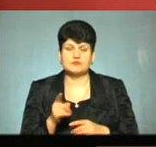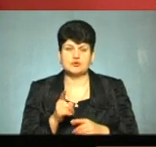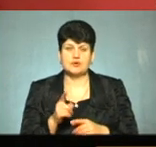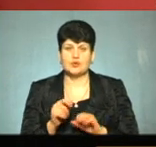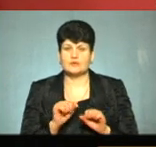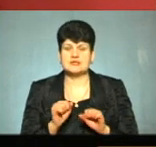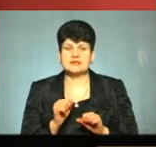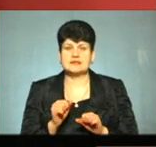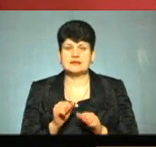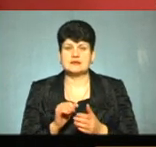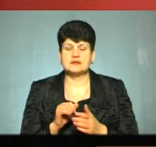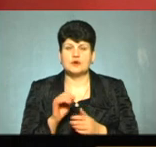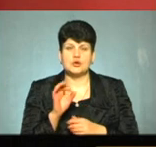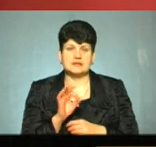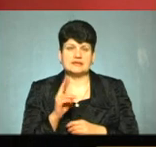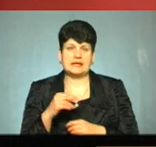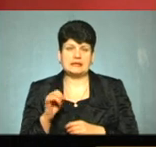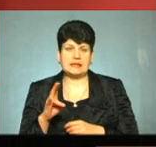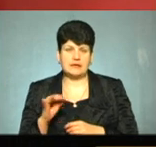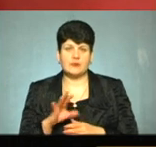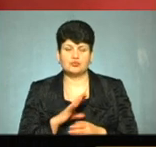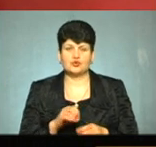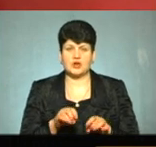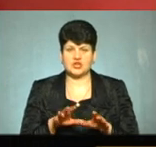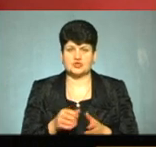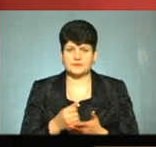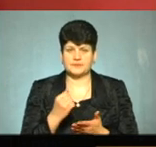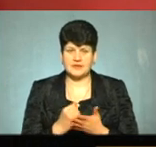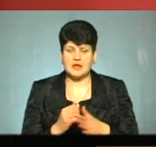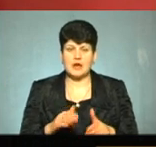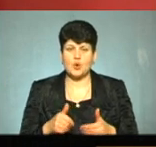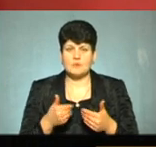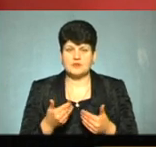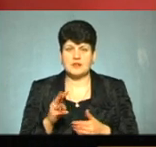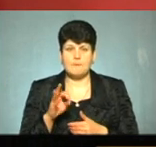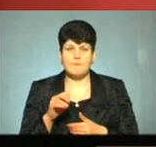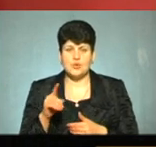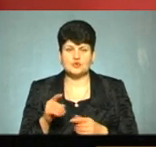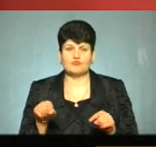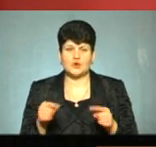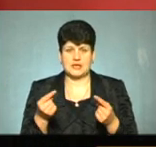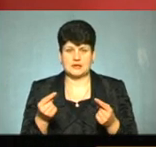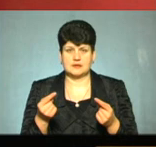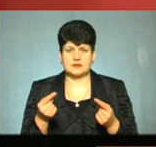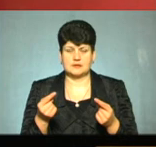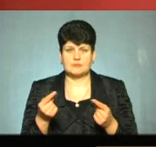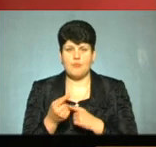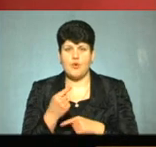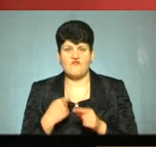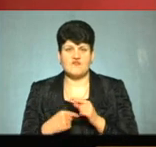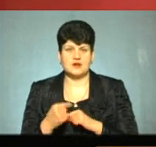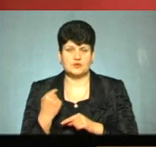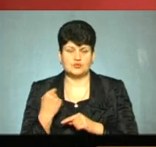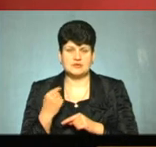час головування секретаря РНБО Олександра Данилова було ухвалене рішення рекомендувати МОЗу створити,